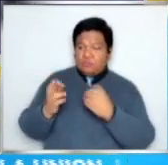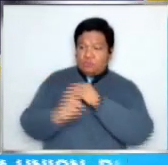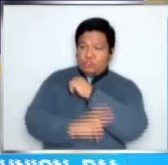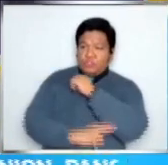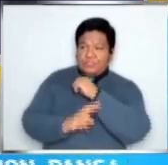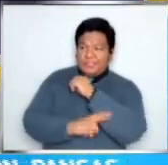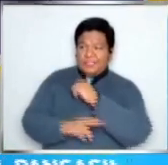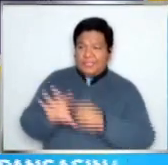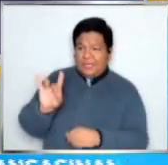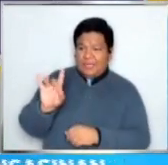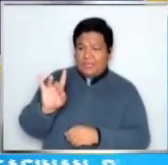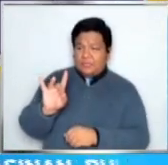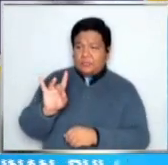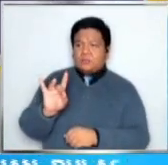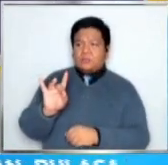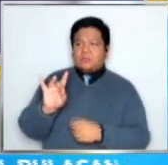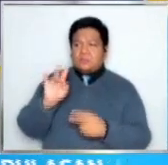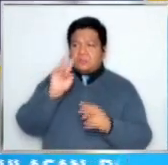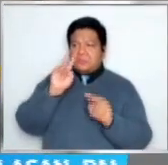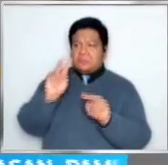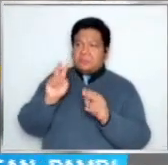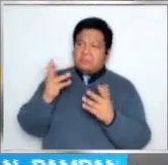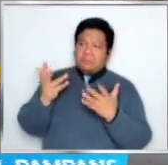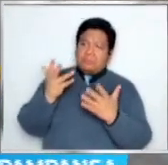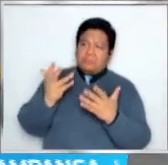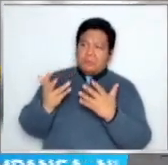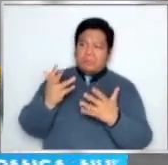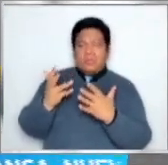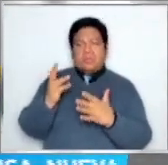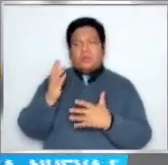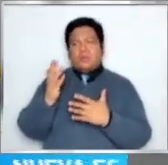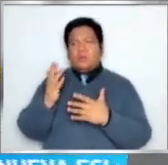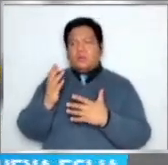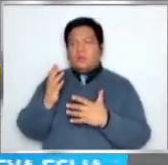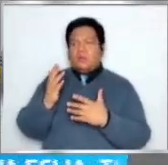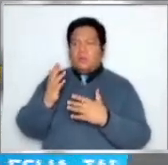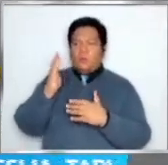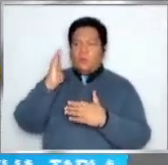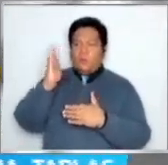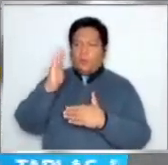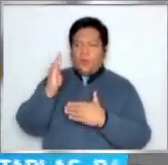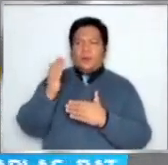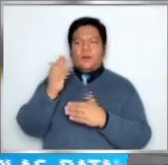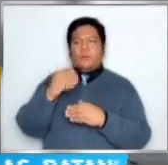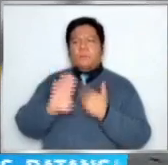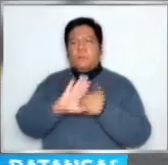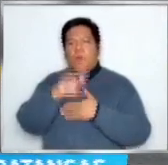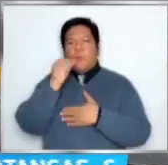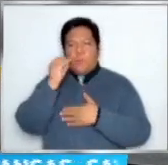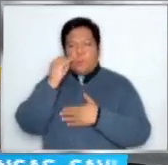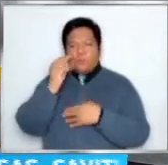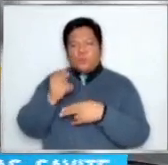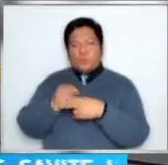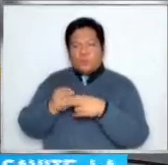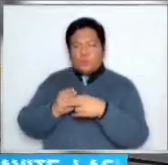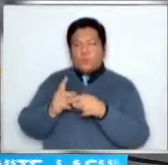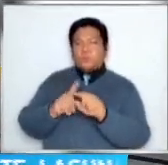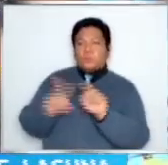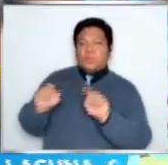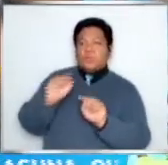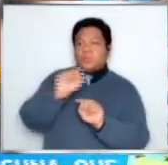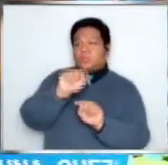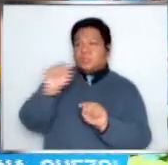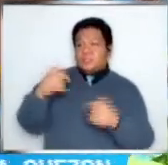we're expecting na baka ma-release na rin sila sa mga evacuation centers anytime soon. Pero po yung mga nakakaranas pa po ng